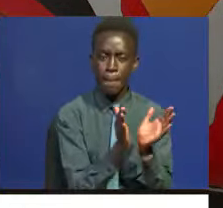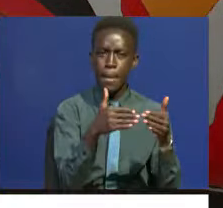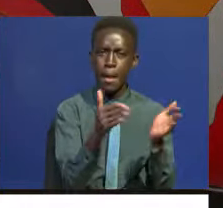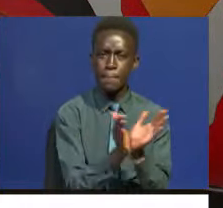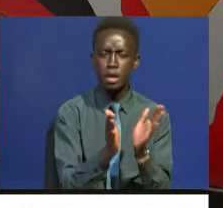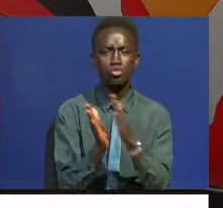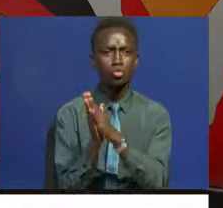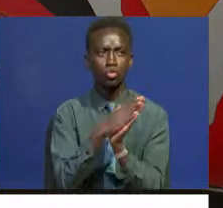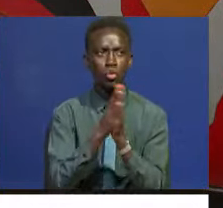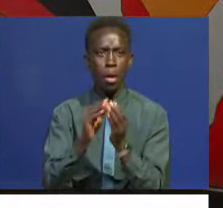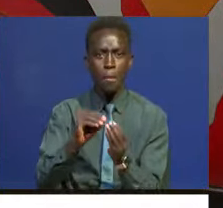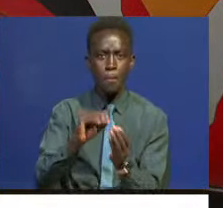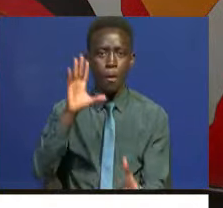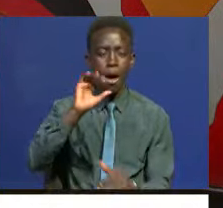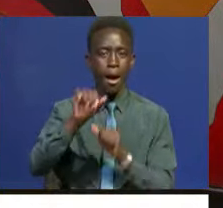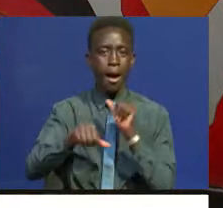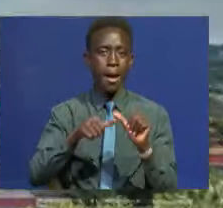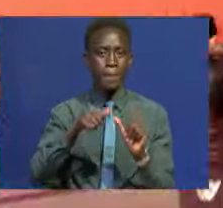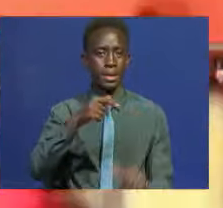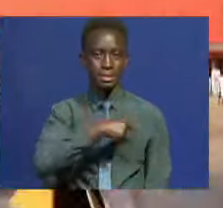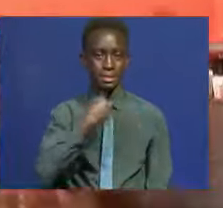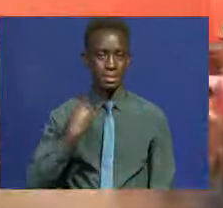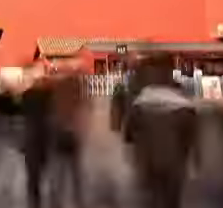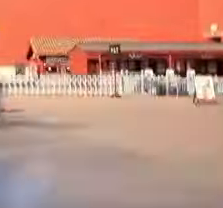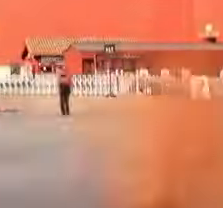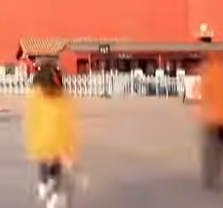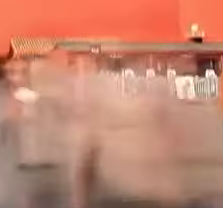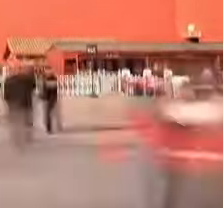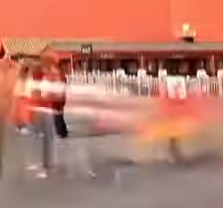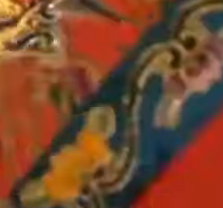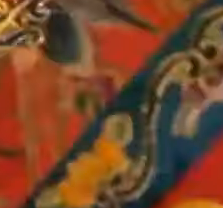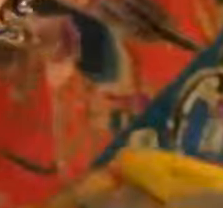yetu kuhusu Ifahamu China.